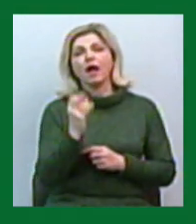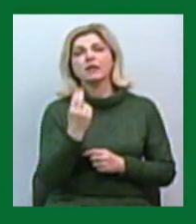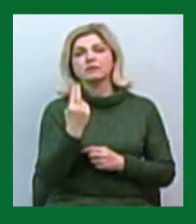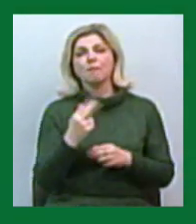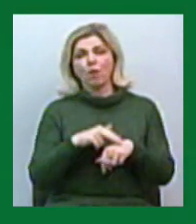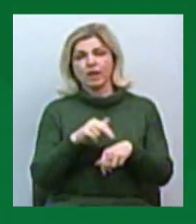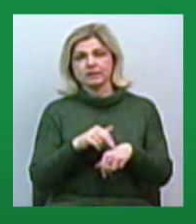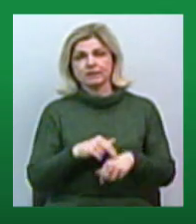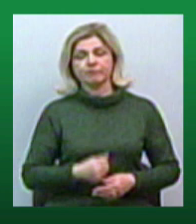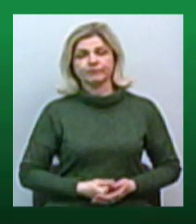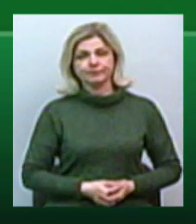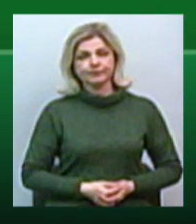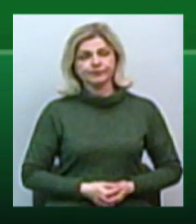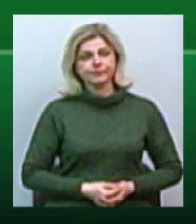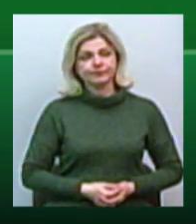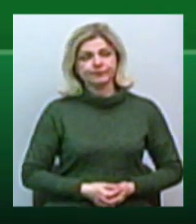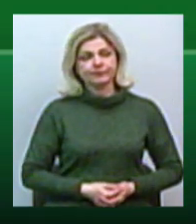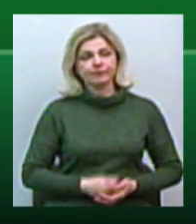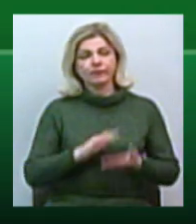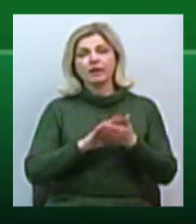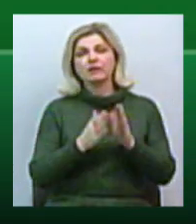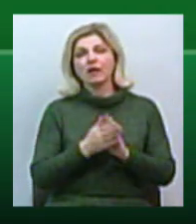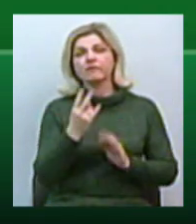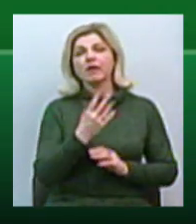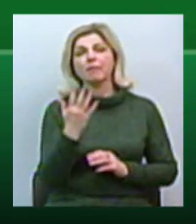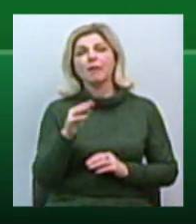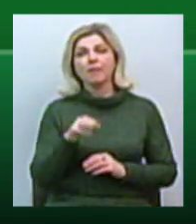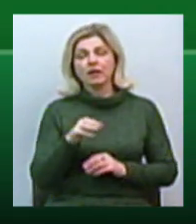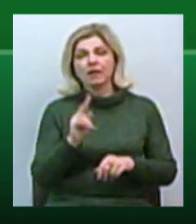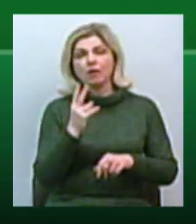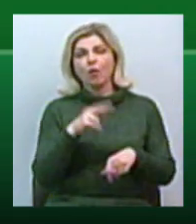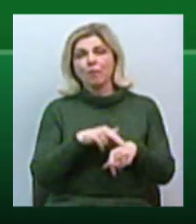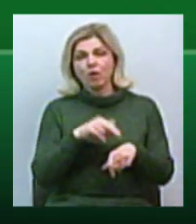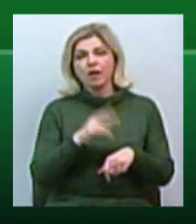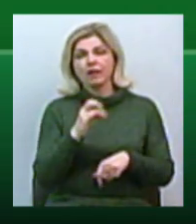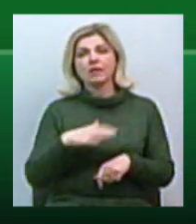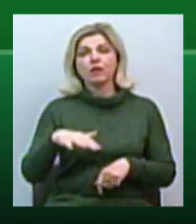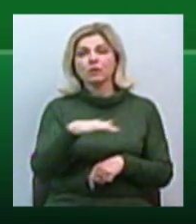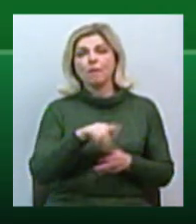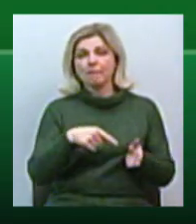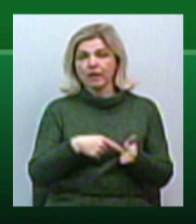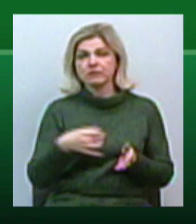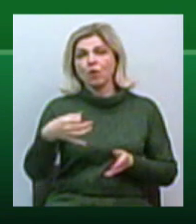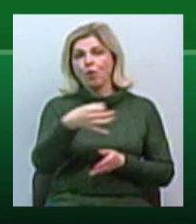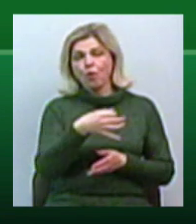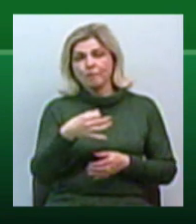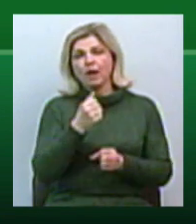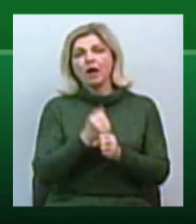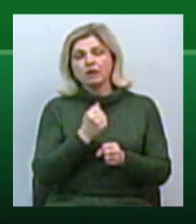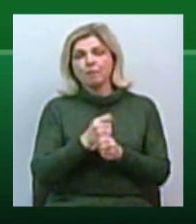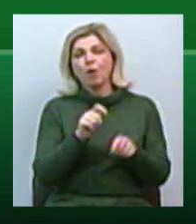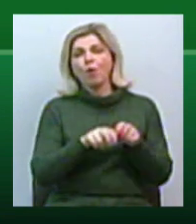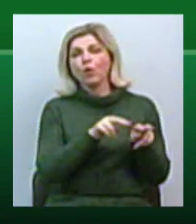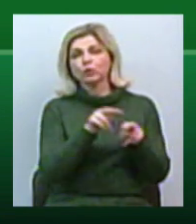Бережна. Станом на 25 березня миколаївські поліцейські на території міста та області в рамках відпрацювань щодо контролю за